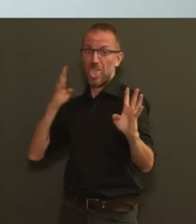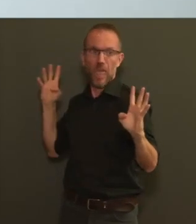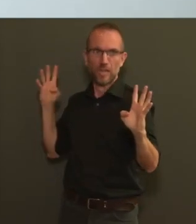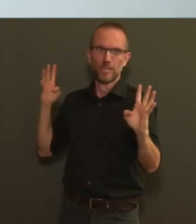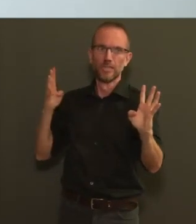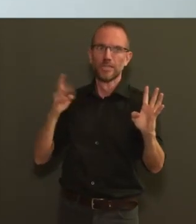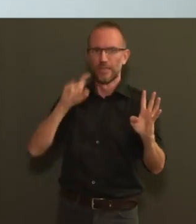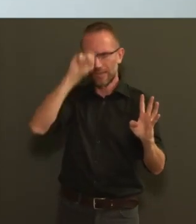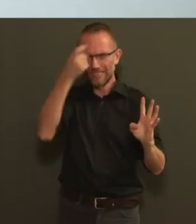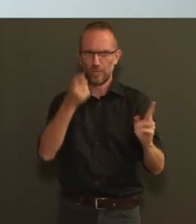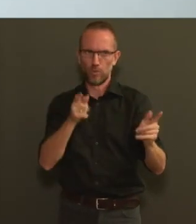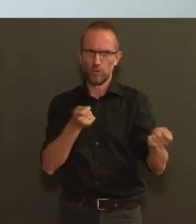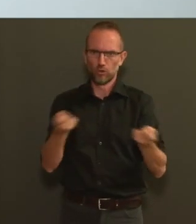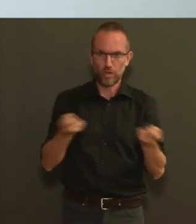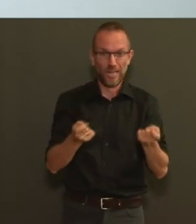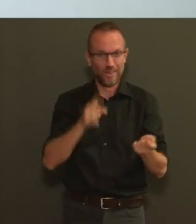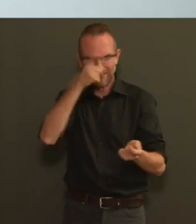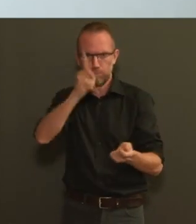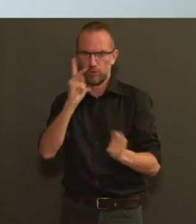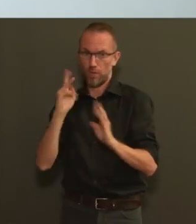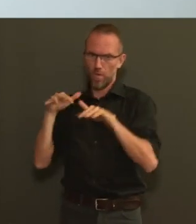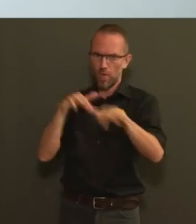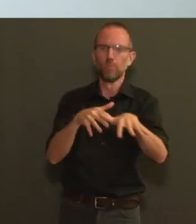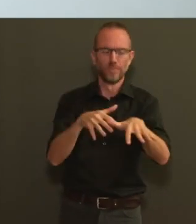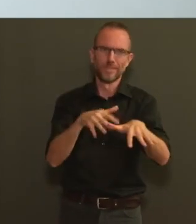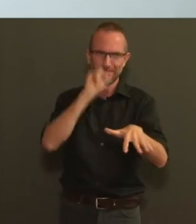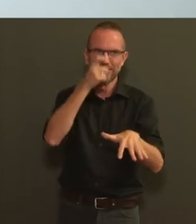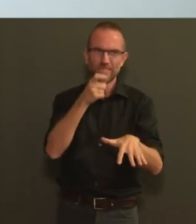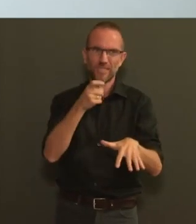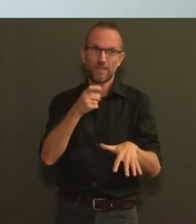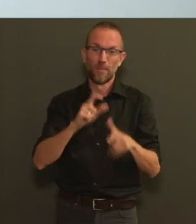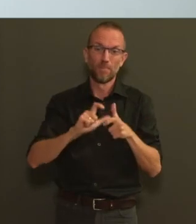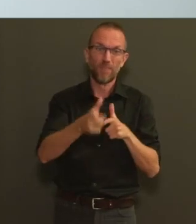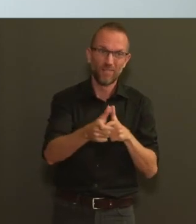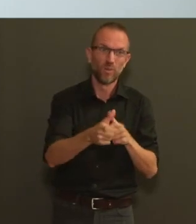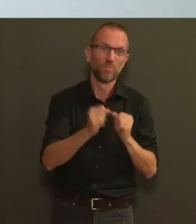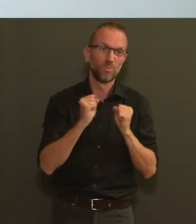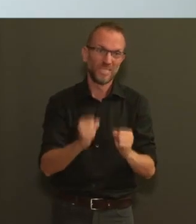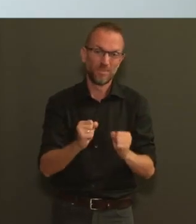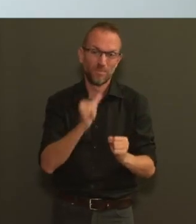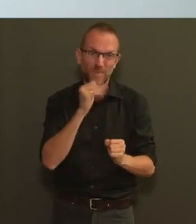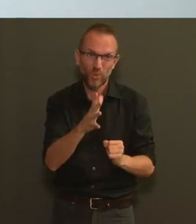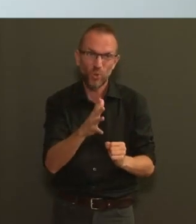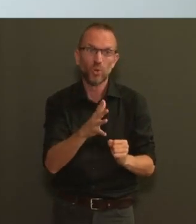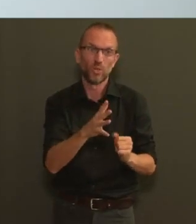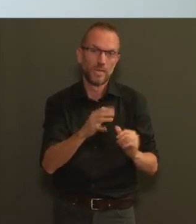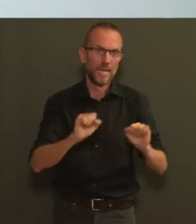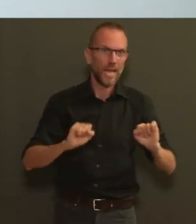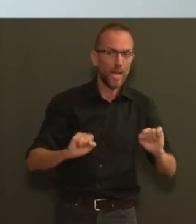impact sur le nombre de tests qui est pratiqué dans un avenir proche, sous réserve que ces techniques de test soient modifiées.